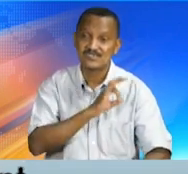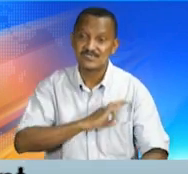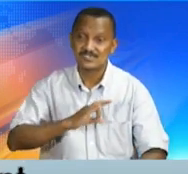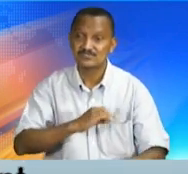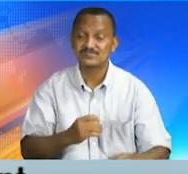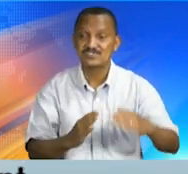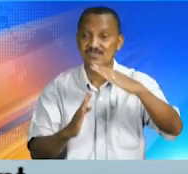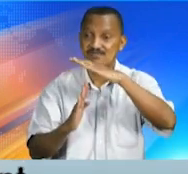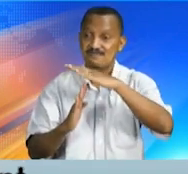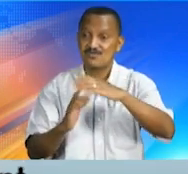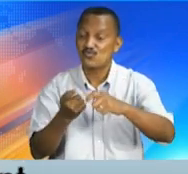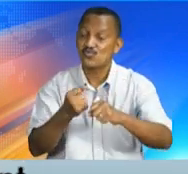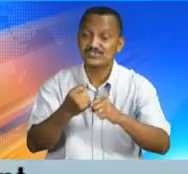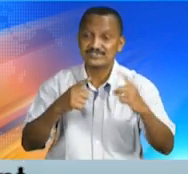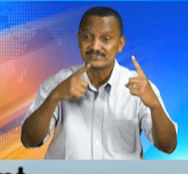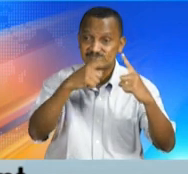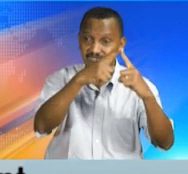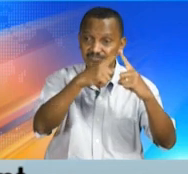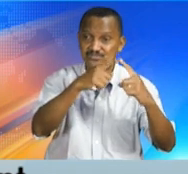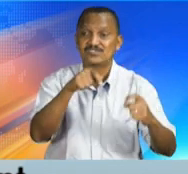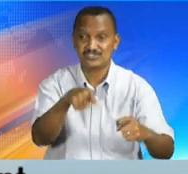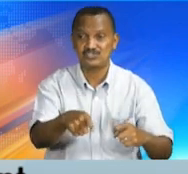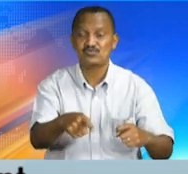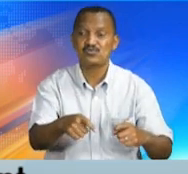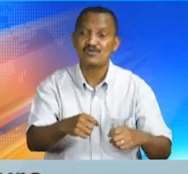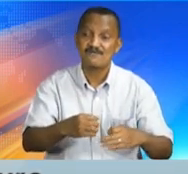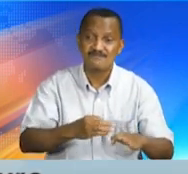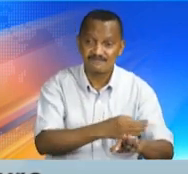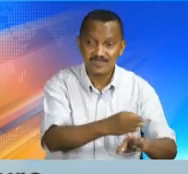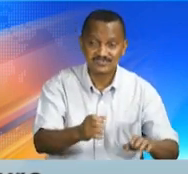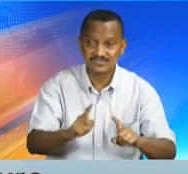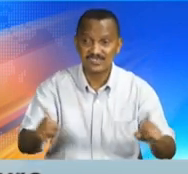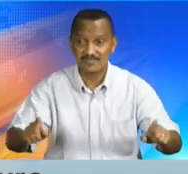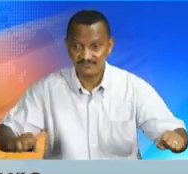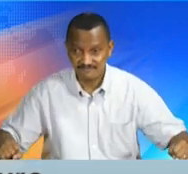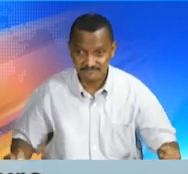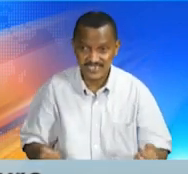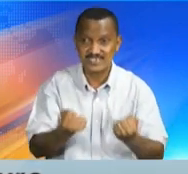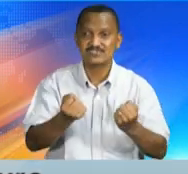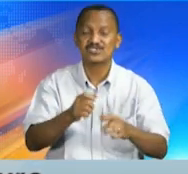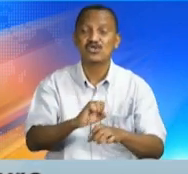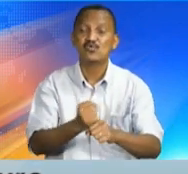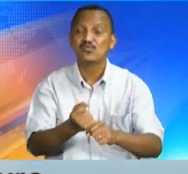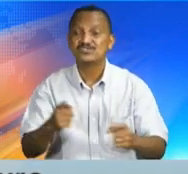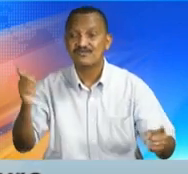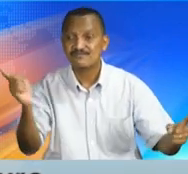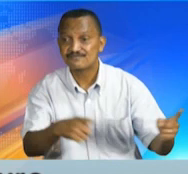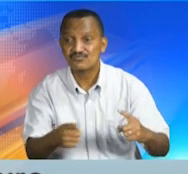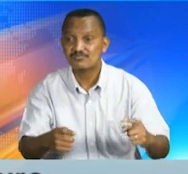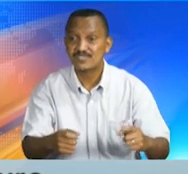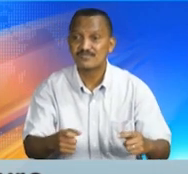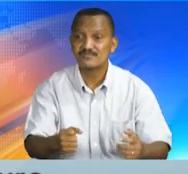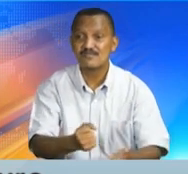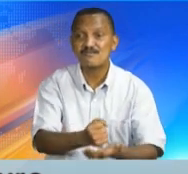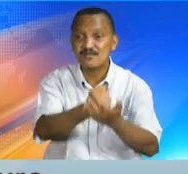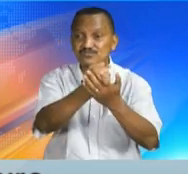Ny fanatrarana ireo tanjona amin'ny fampivoaran'ny sehatry ny Tantely amin'ireo faritra samihafa sy ny ezaky ny fanarahana ireo fenitra fiompiana no antoka hafahana